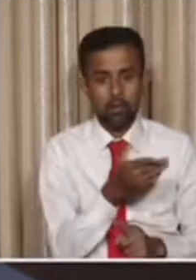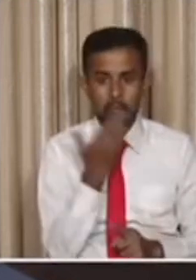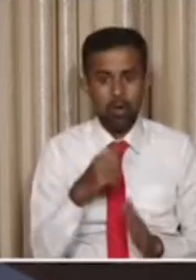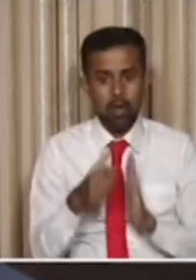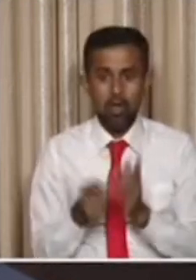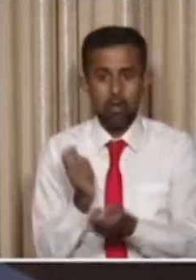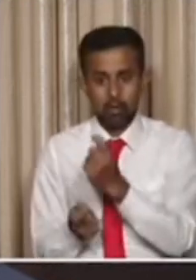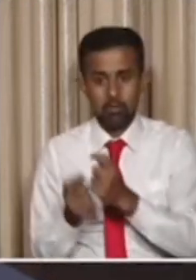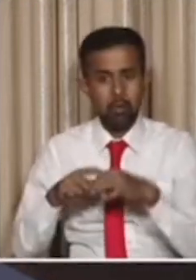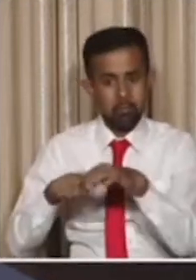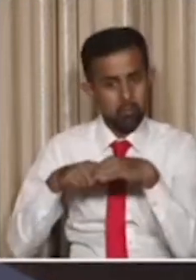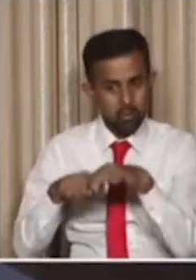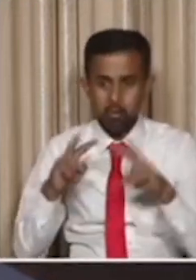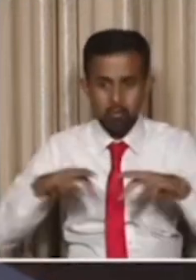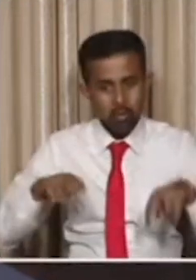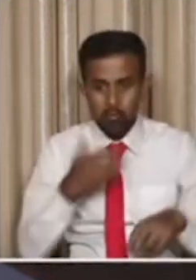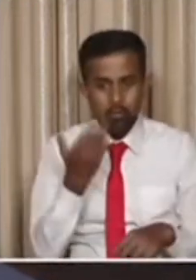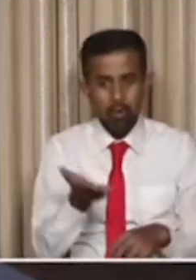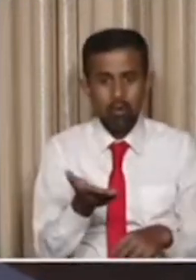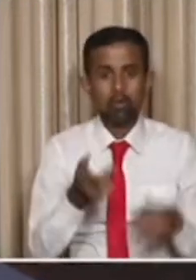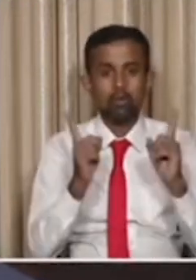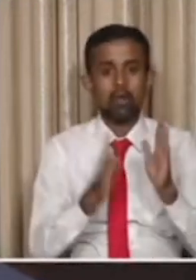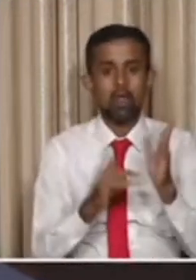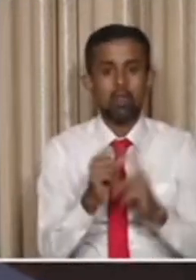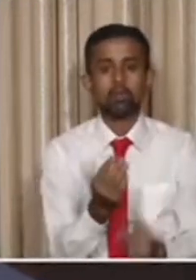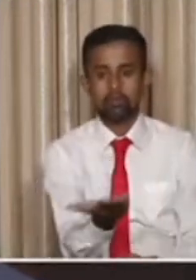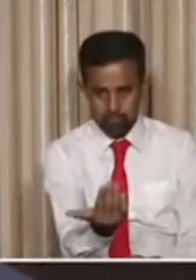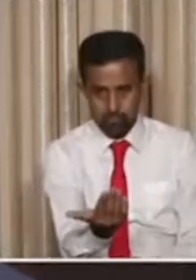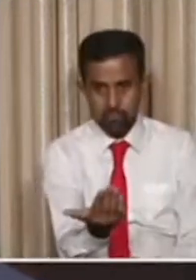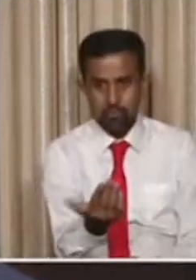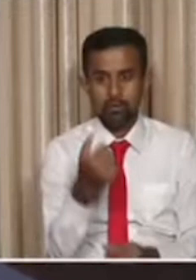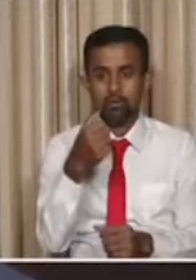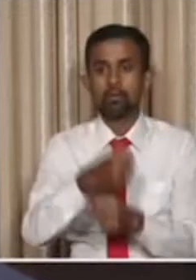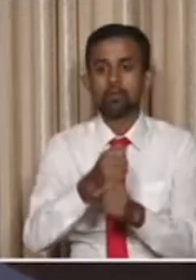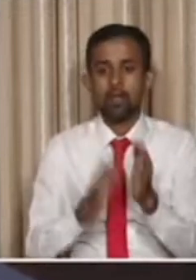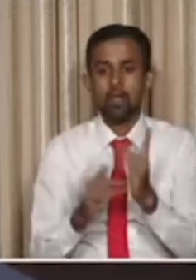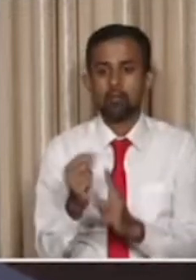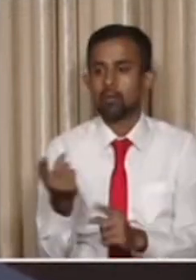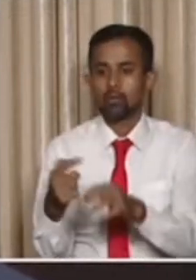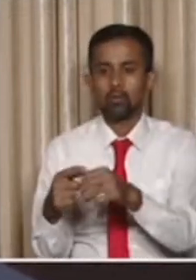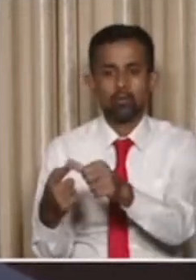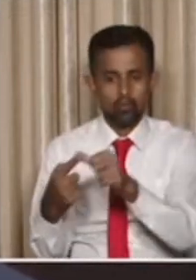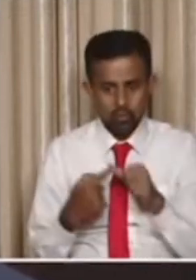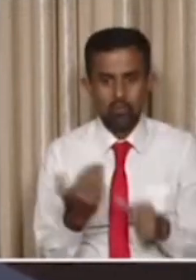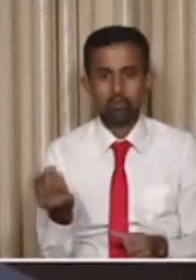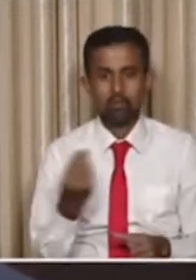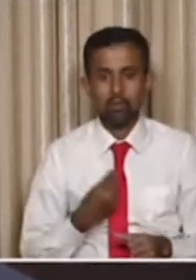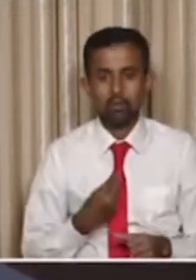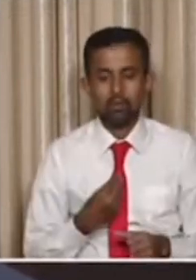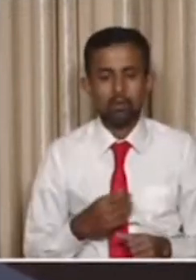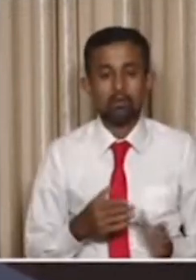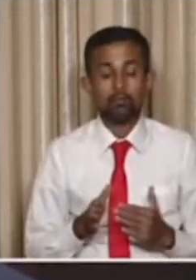Lanka cricket kan? Prosesnya keran dah. Kriya metu mau utarat dengen dah. Rajah metu mau utarat dengen dah. Ikan memang keri. Itu kalau me